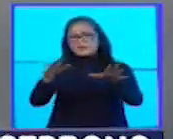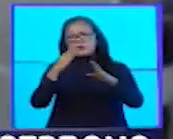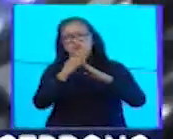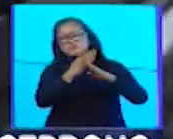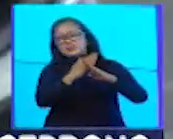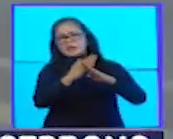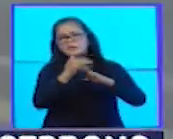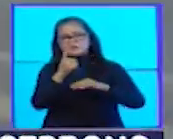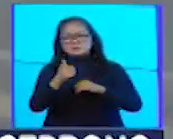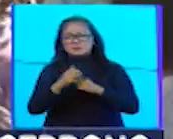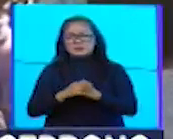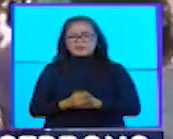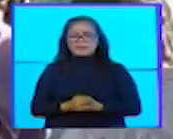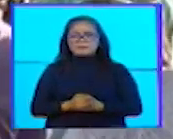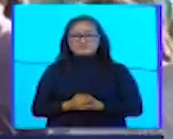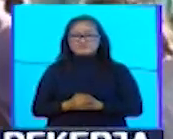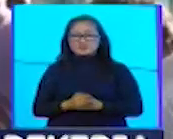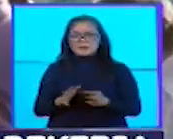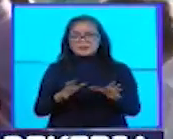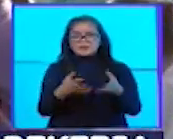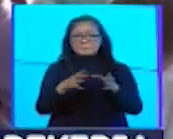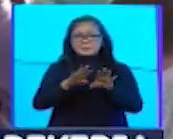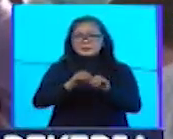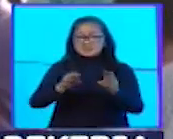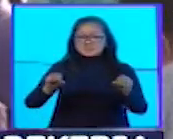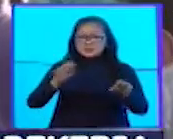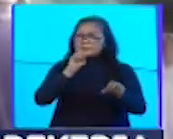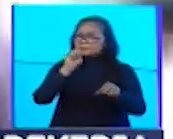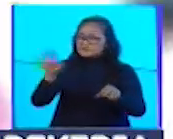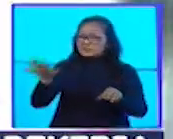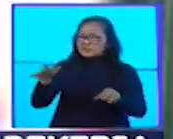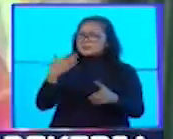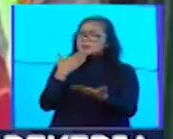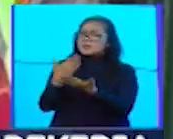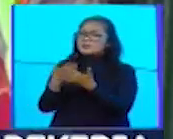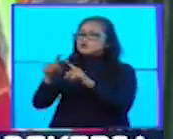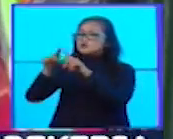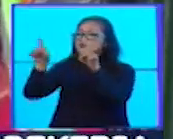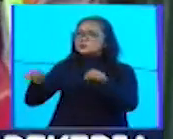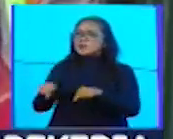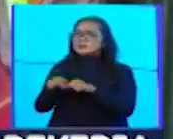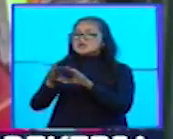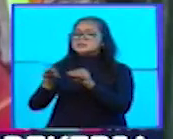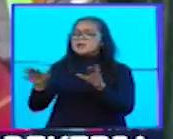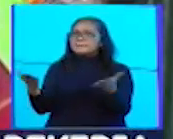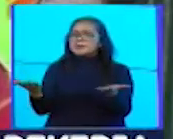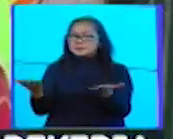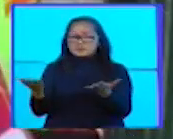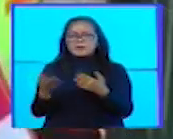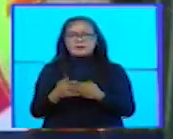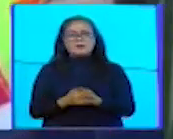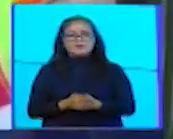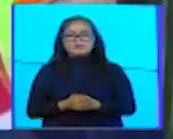COVID-19. Petugas juga memeriksa satu persatu penumpang terkait kelengkapan surat keterangan tanda pekerja. Misalnya jumlah 12